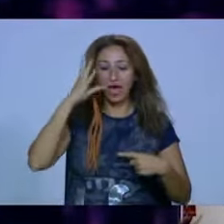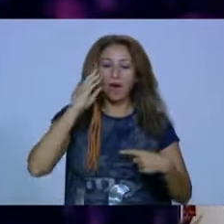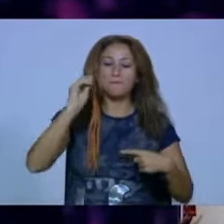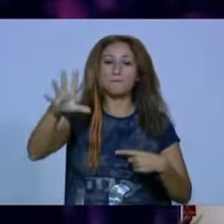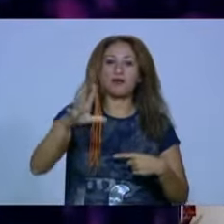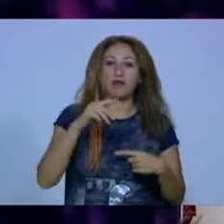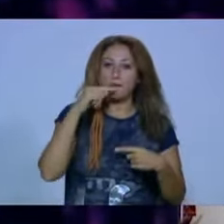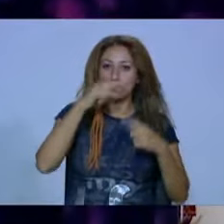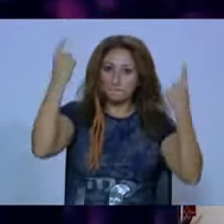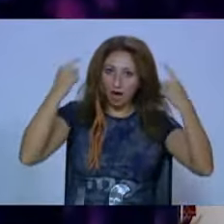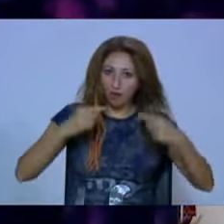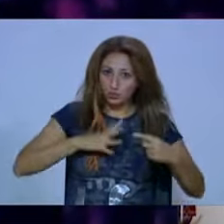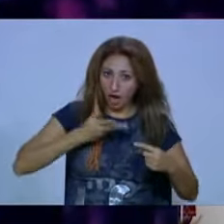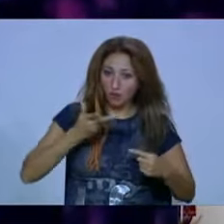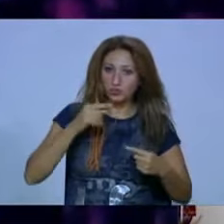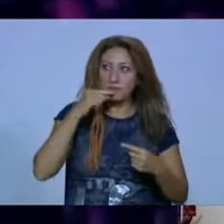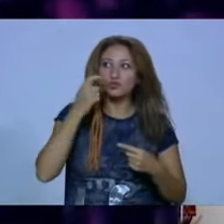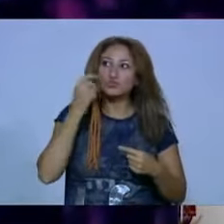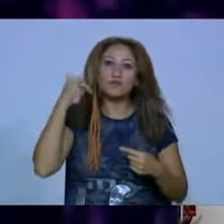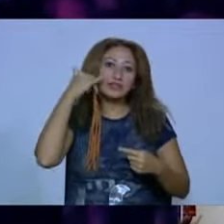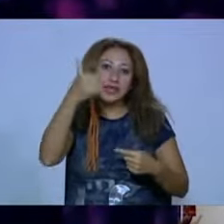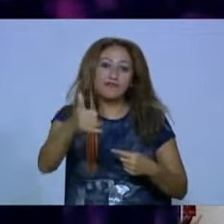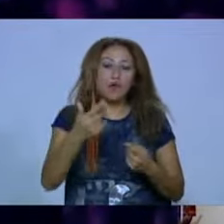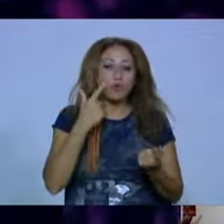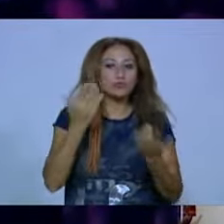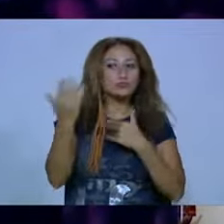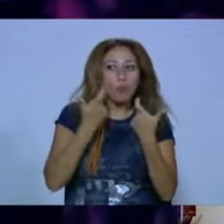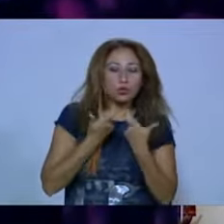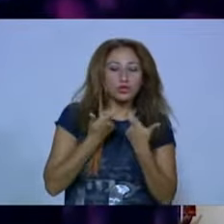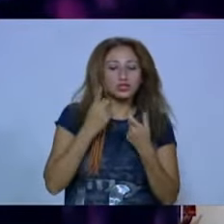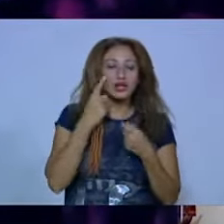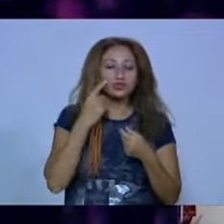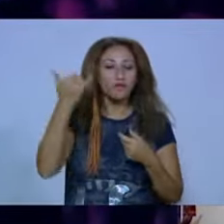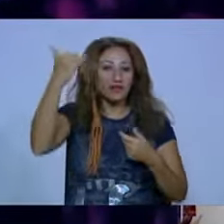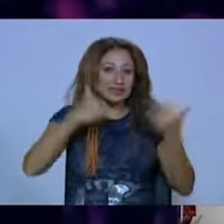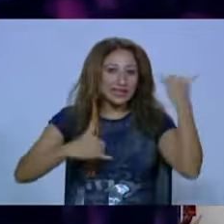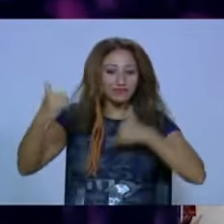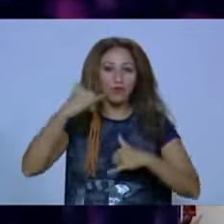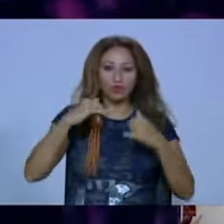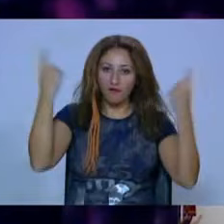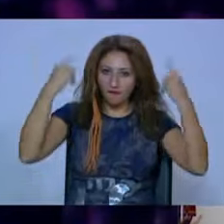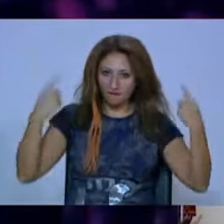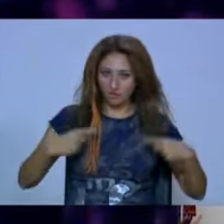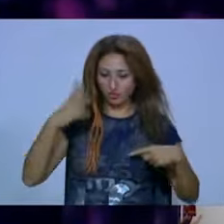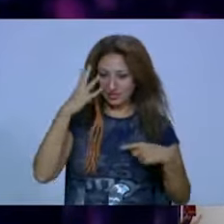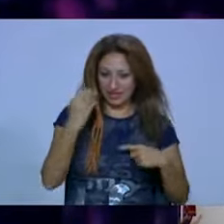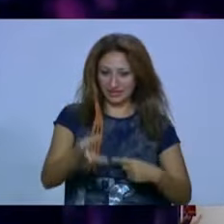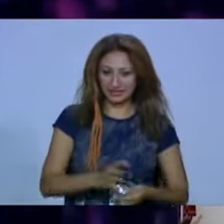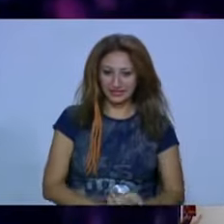عروسة محتاجة فستان زفاف؟ أنا منتظر ومتأكد انكم كلكم هتعملوا الخير